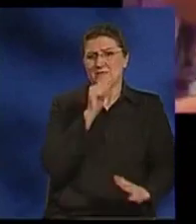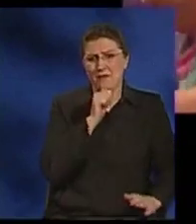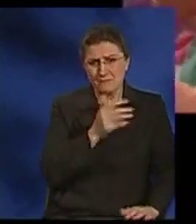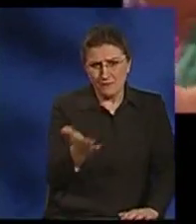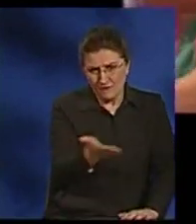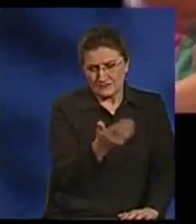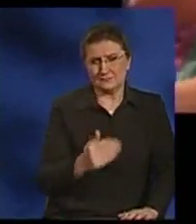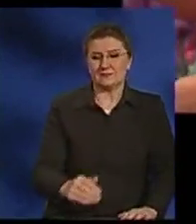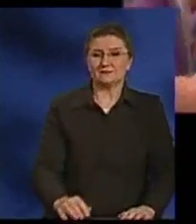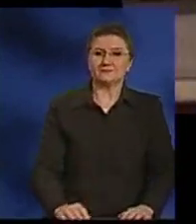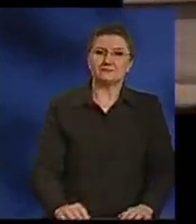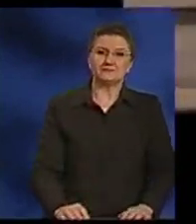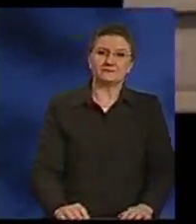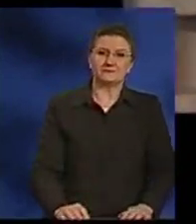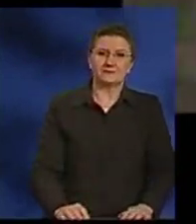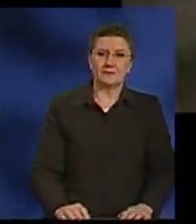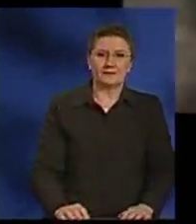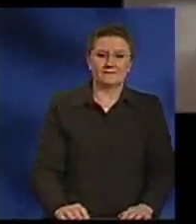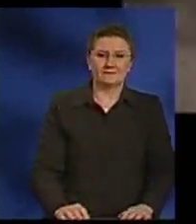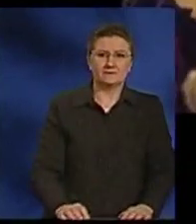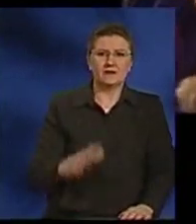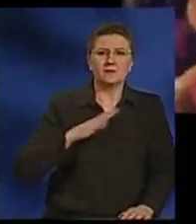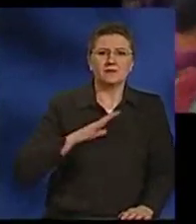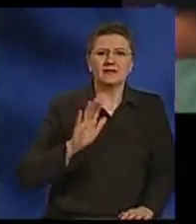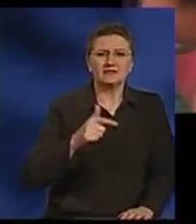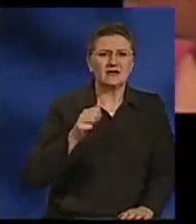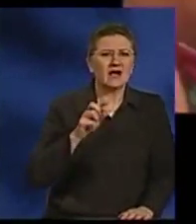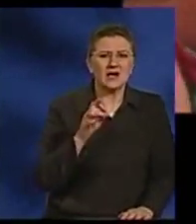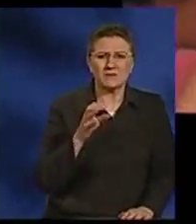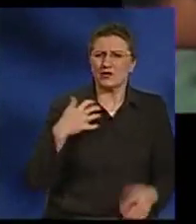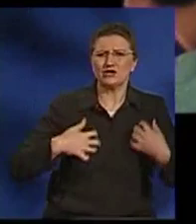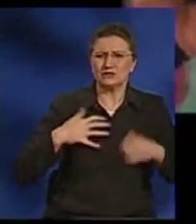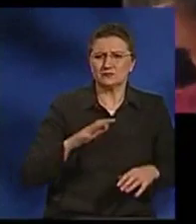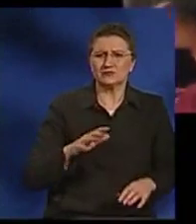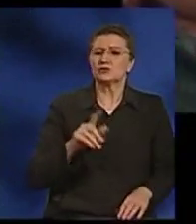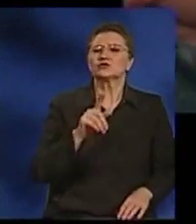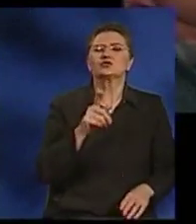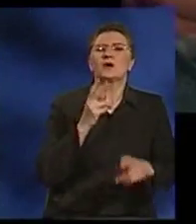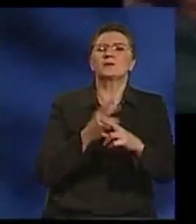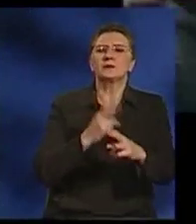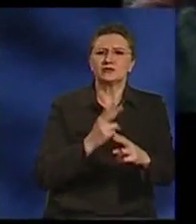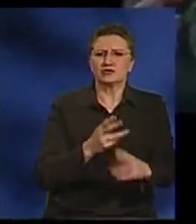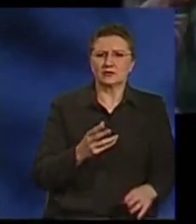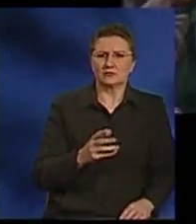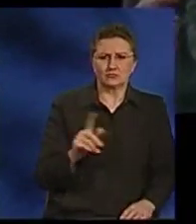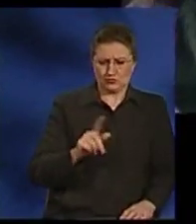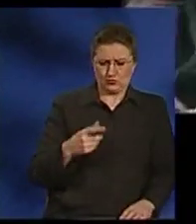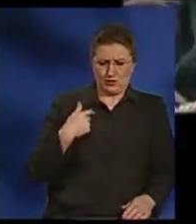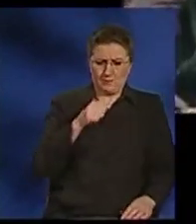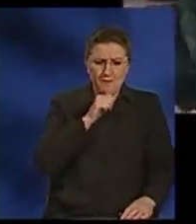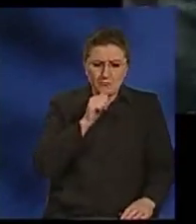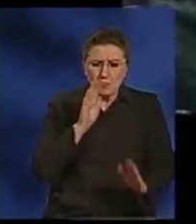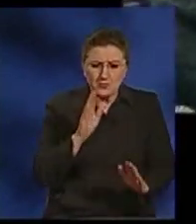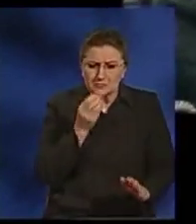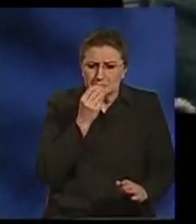Попробую, попробую. Давай, давай. Подожди, Гарба, не спеши. Чего ты суешься? Подумаешь, попробуем, что тут бояться